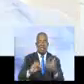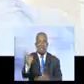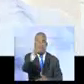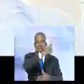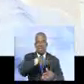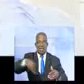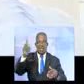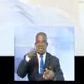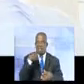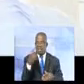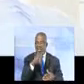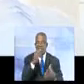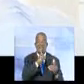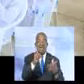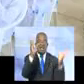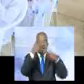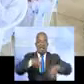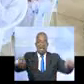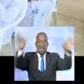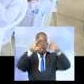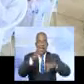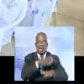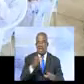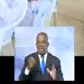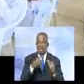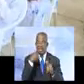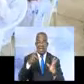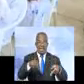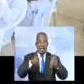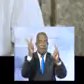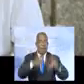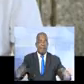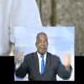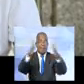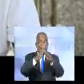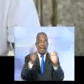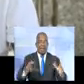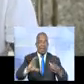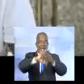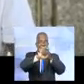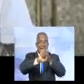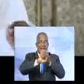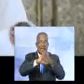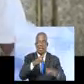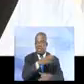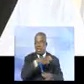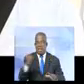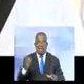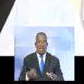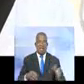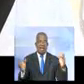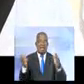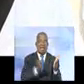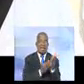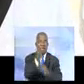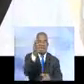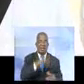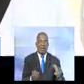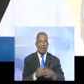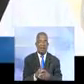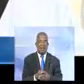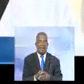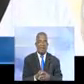des messagers, constitue une aubaine afin de réunir fidèles et responsables autour de la vision du prophète Papa Nouveau. Que le reste des messagers